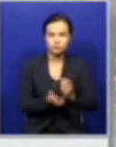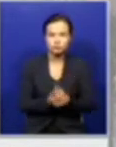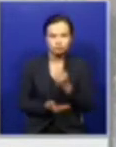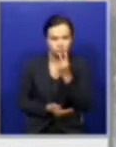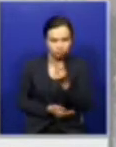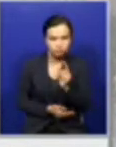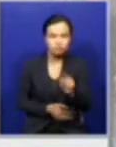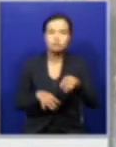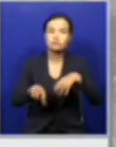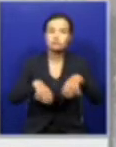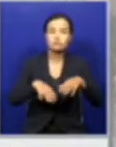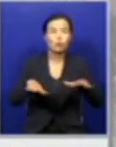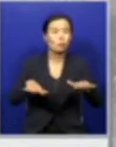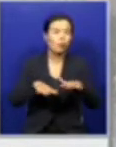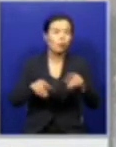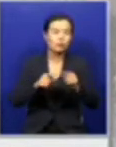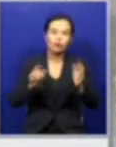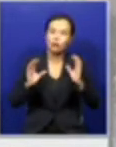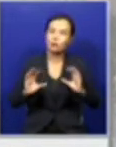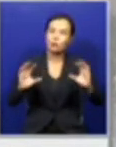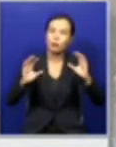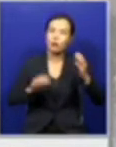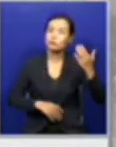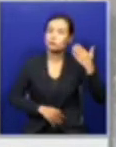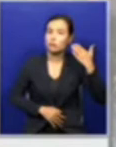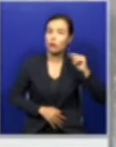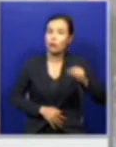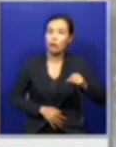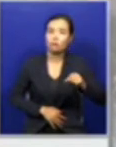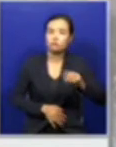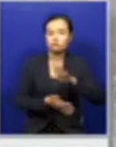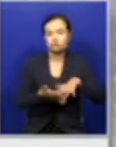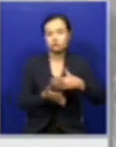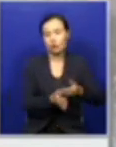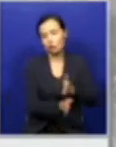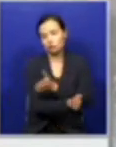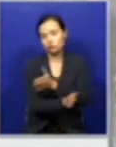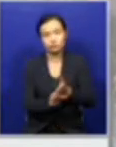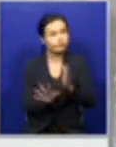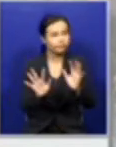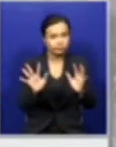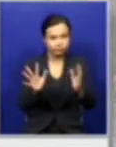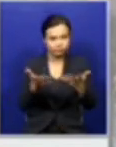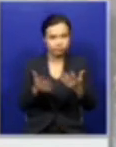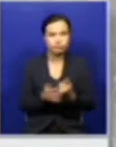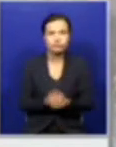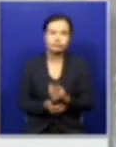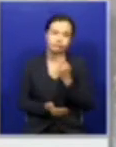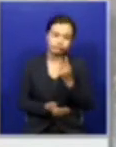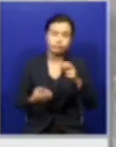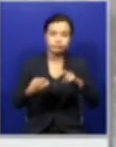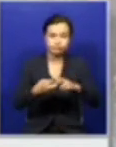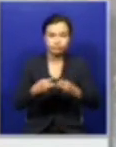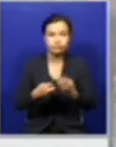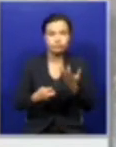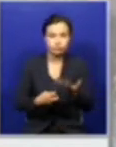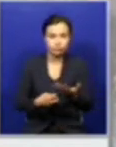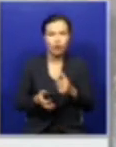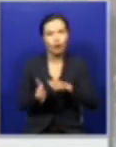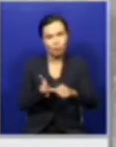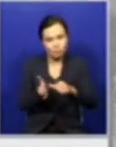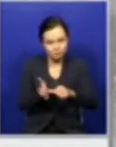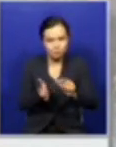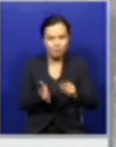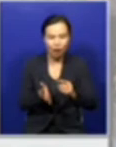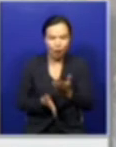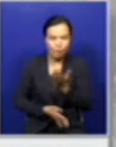การบริหารปกติของรัฐบาลที่ผ่านมาไม่มีการวางแผนทำให้เรามาเจอปัญหาแบบนี้นะครับต้องมาแก้ปัญหาเ